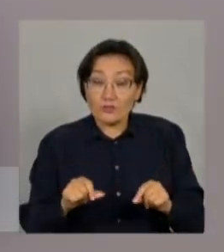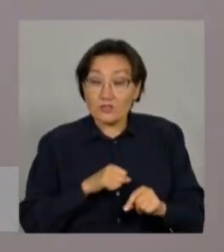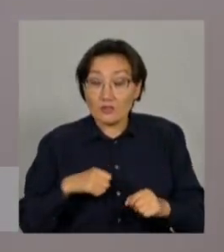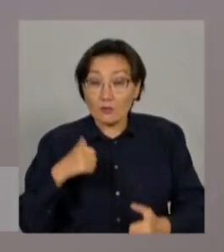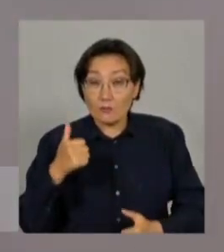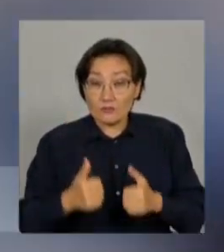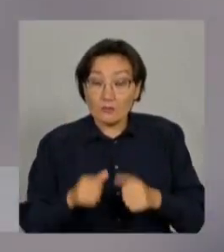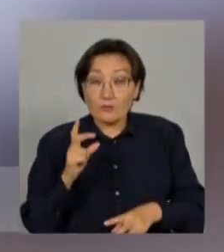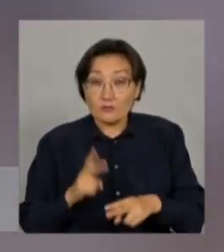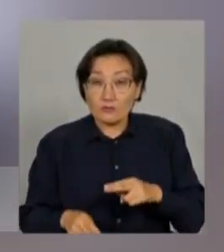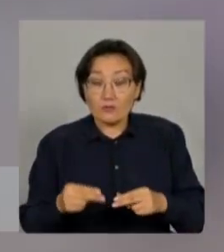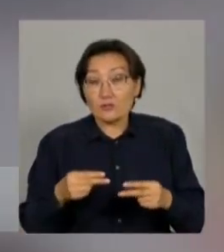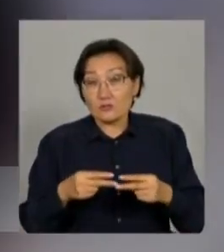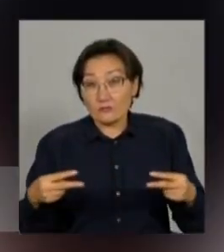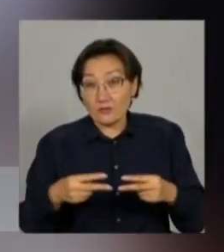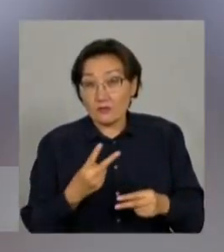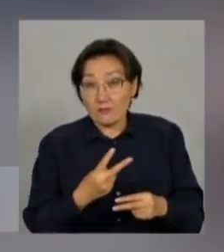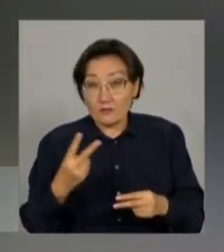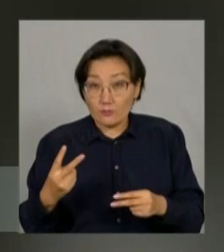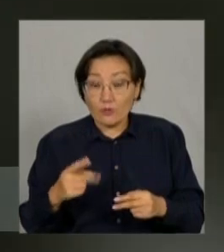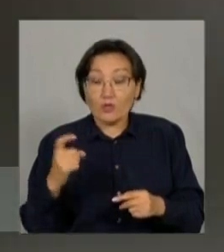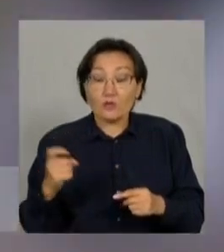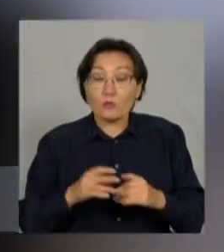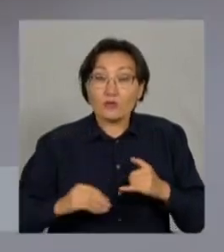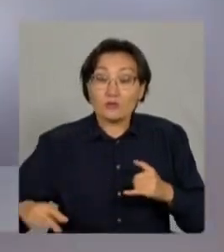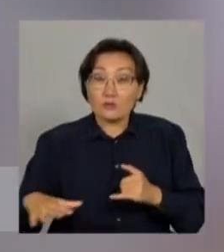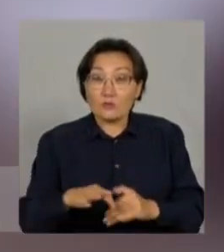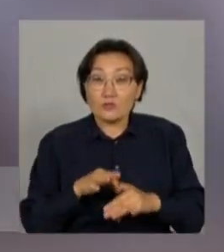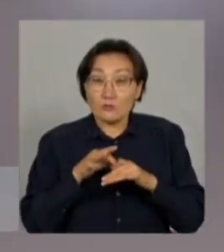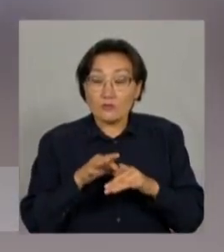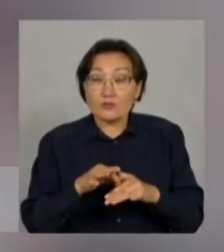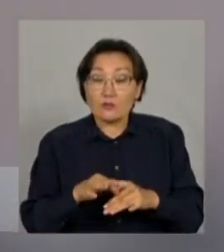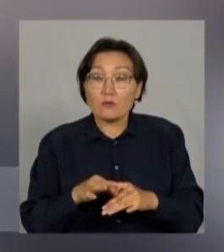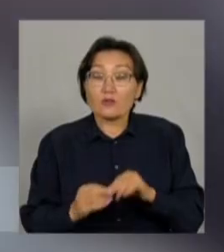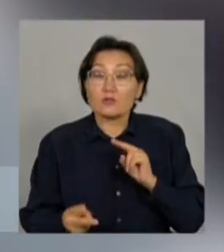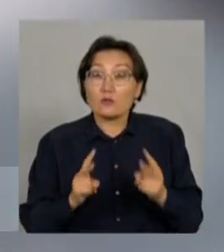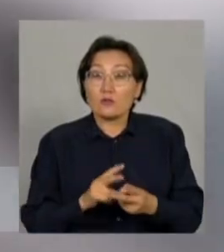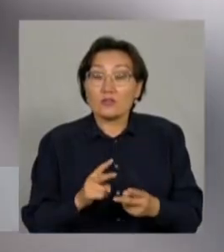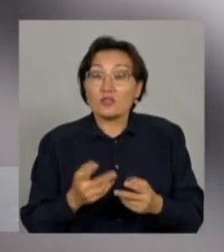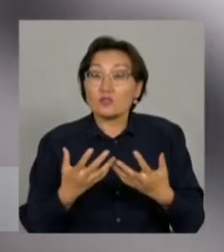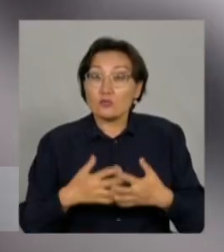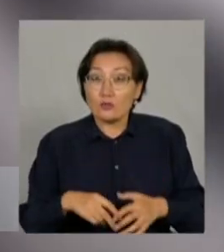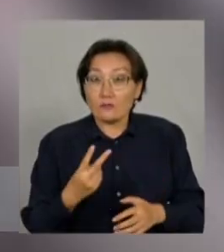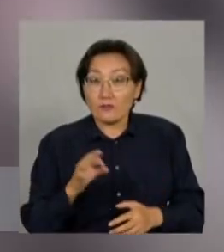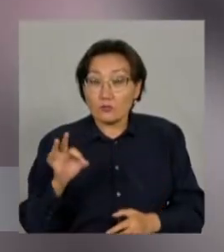и Легией завершился в ничью 2-2. При этом хозяева поля вели по ходу встречи со счетом 2-0.